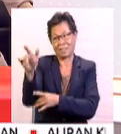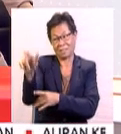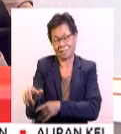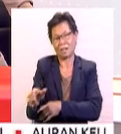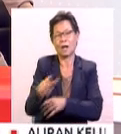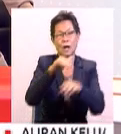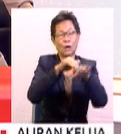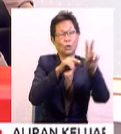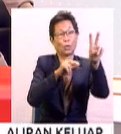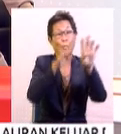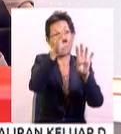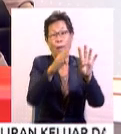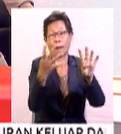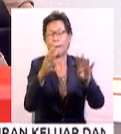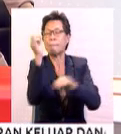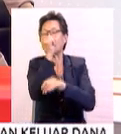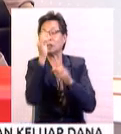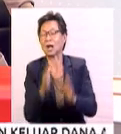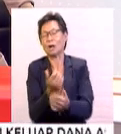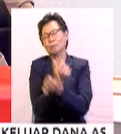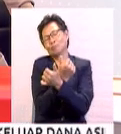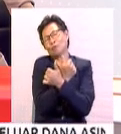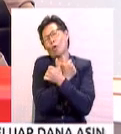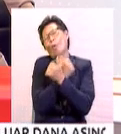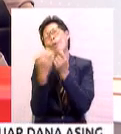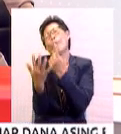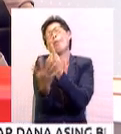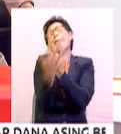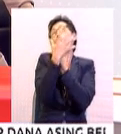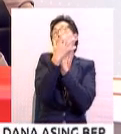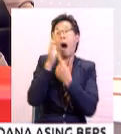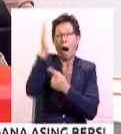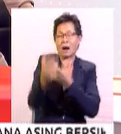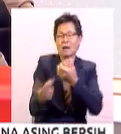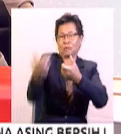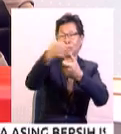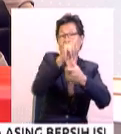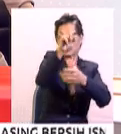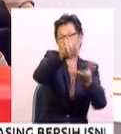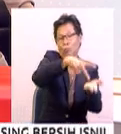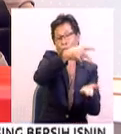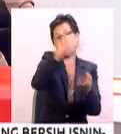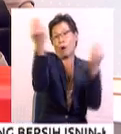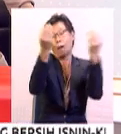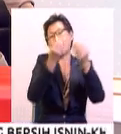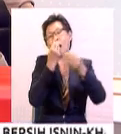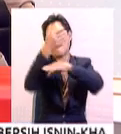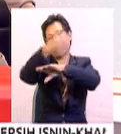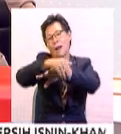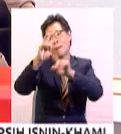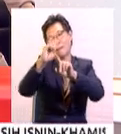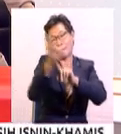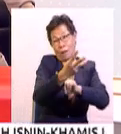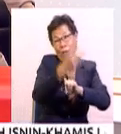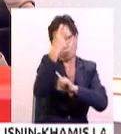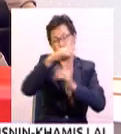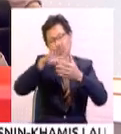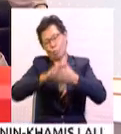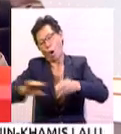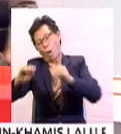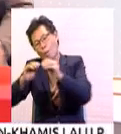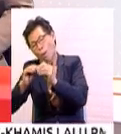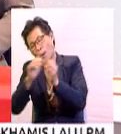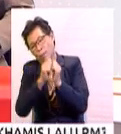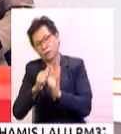pada 24 April ini, penyanyi kesayangan ramai ini bakal terlibat dengan satu majlis makan malam amal. Untuk kisah lanjut,